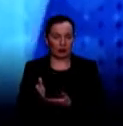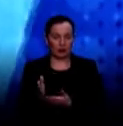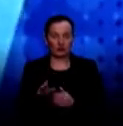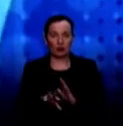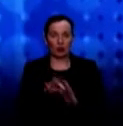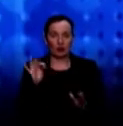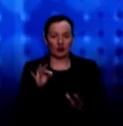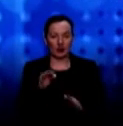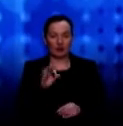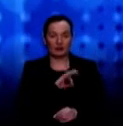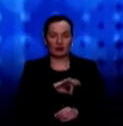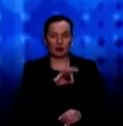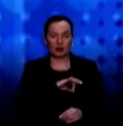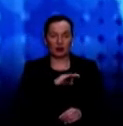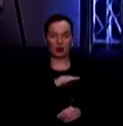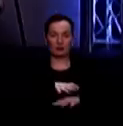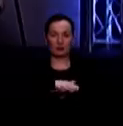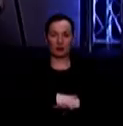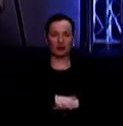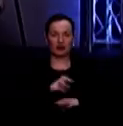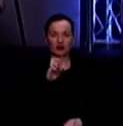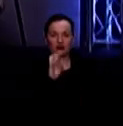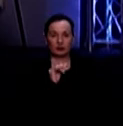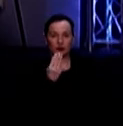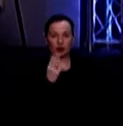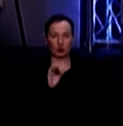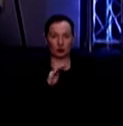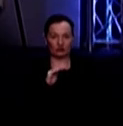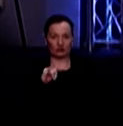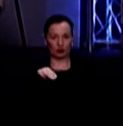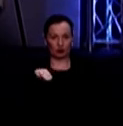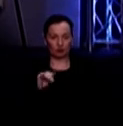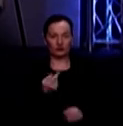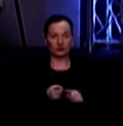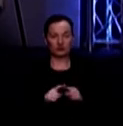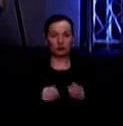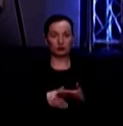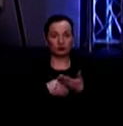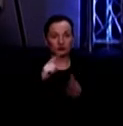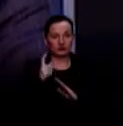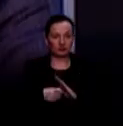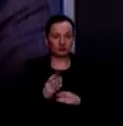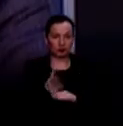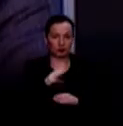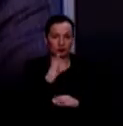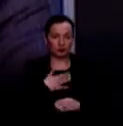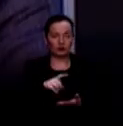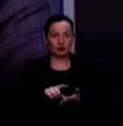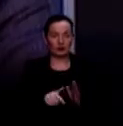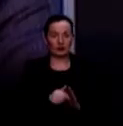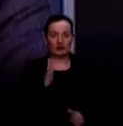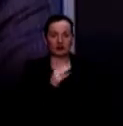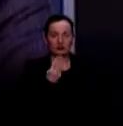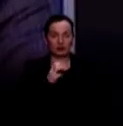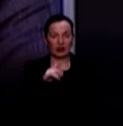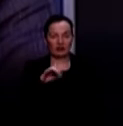використання покладів бішофіту? Це допоможе з'ясувати гості нашої студії. Вадим Штефан, керівник аналітичного